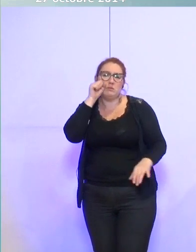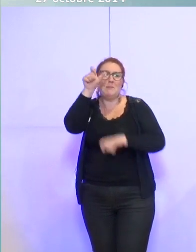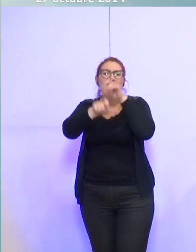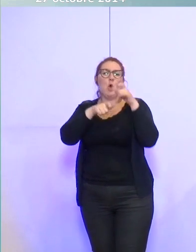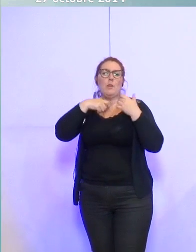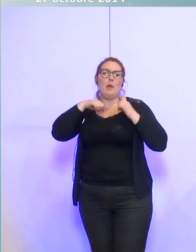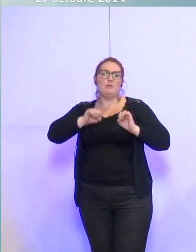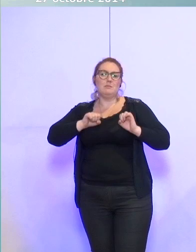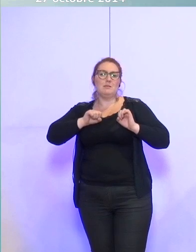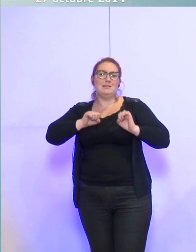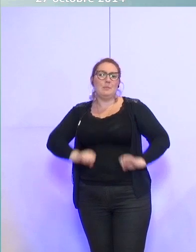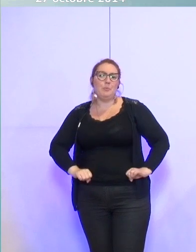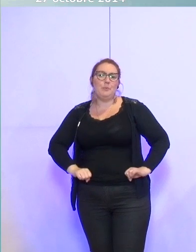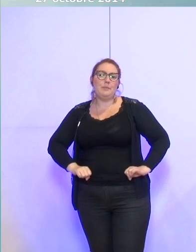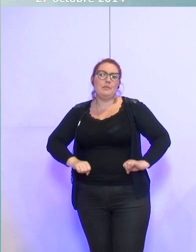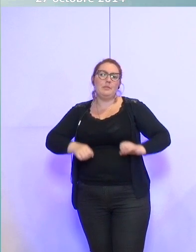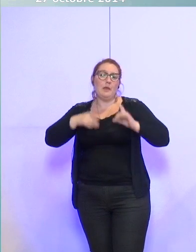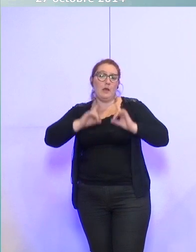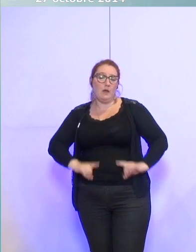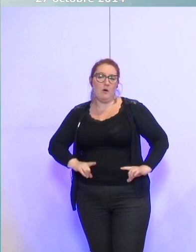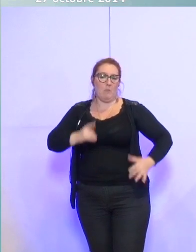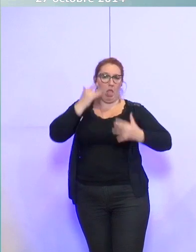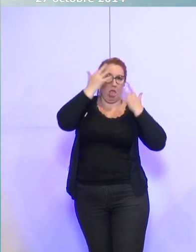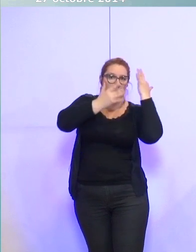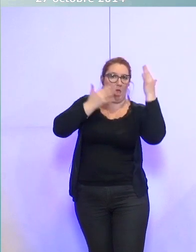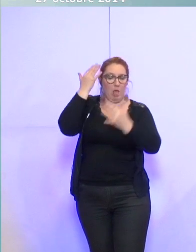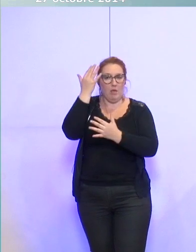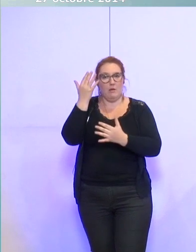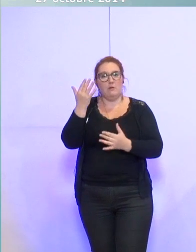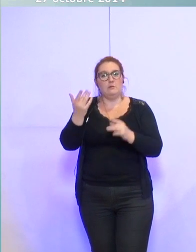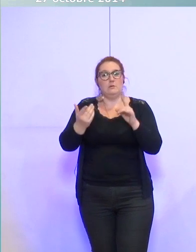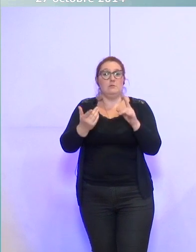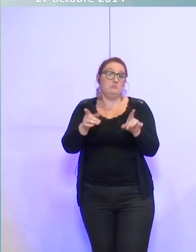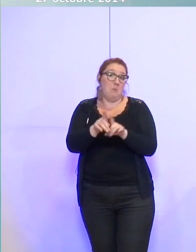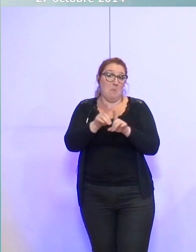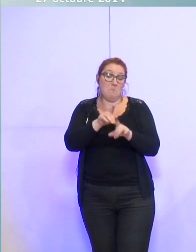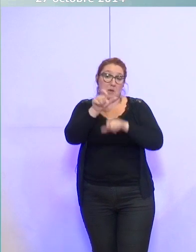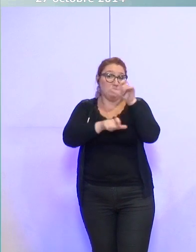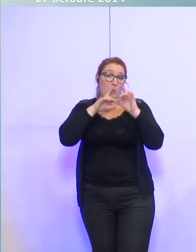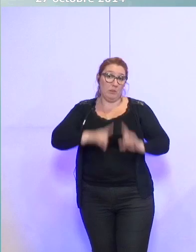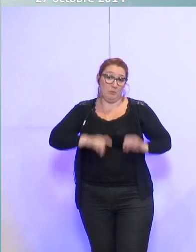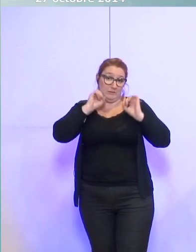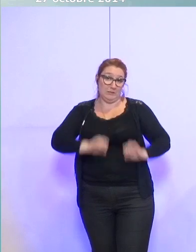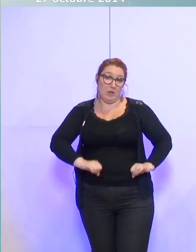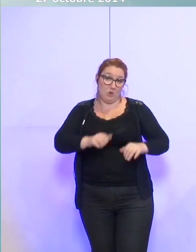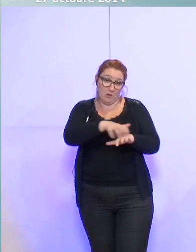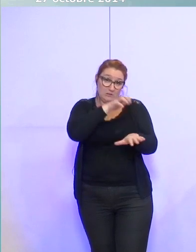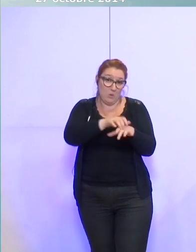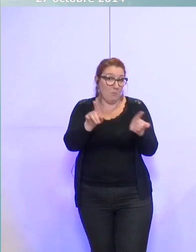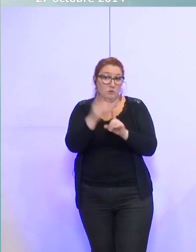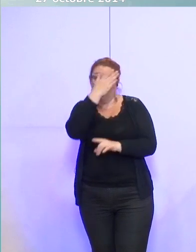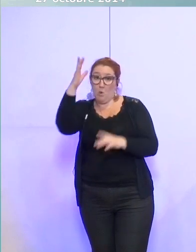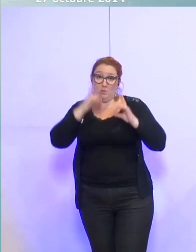parlementaires qui s'inquiétaient de cette situation, maintenant également que nos parlementaires isérois, comme l'ensemble des parlementaires, doivent se mobiliser, car